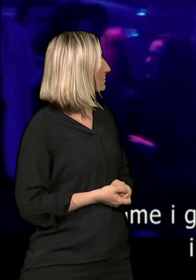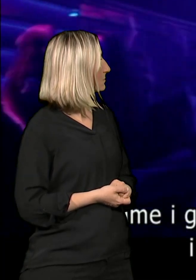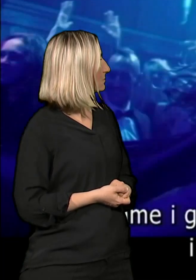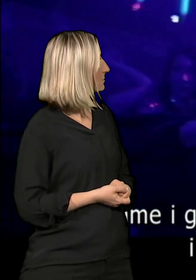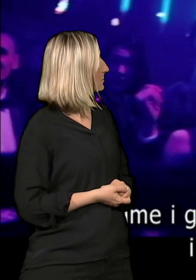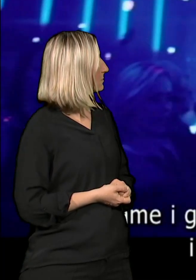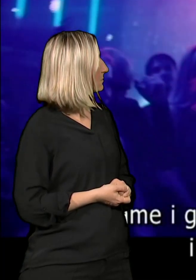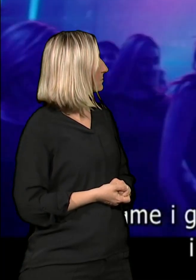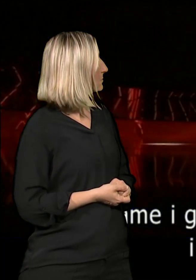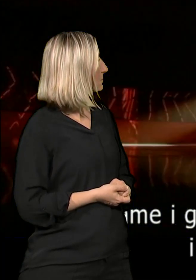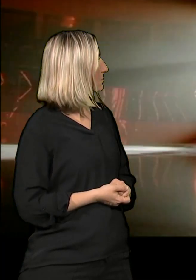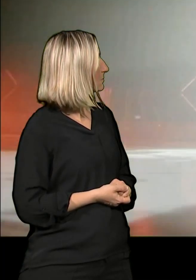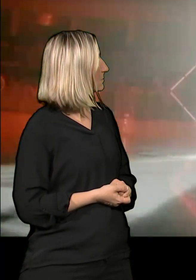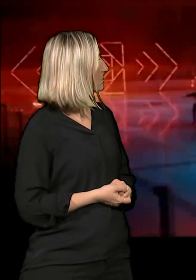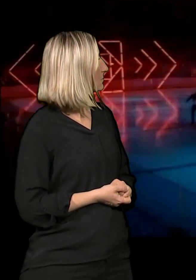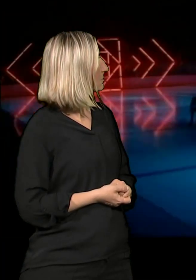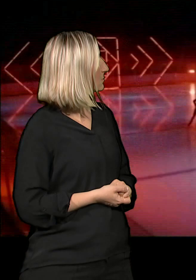и Владимир Леонов.